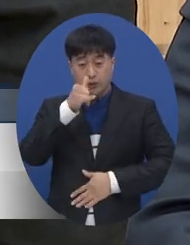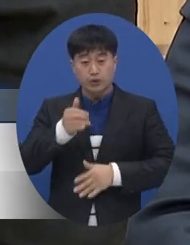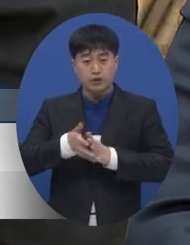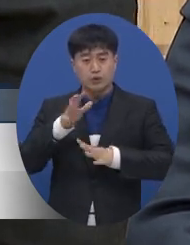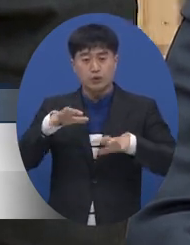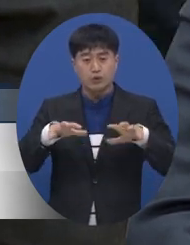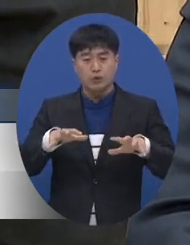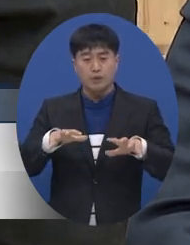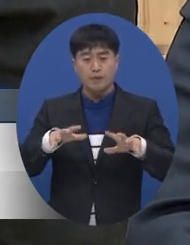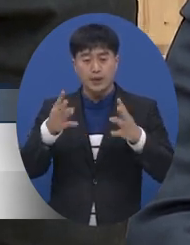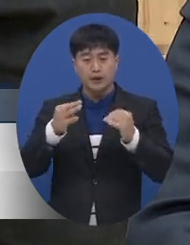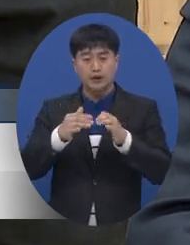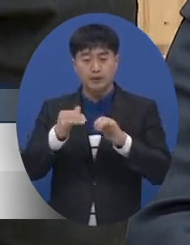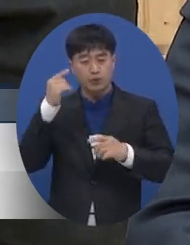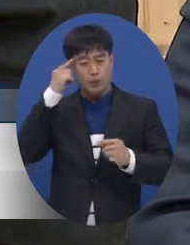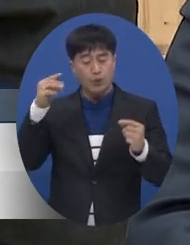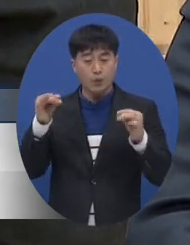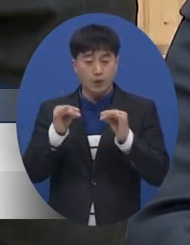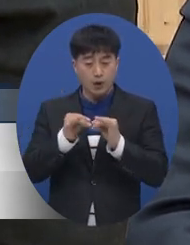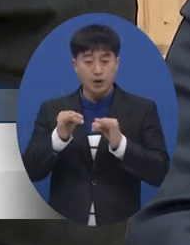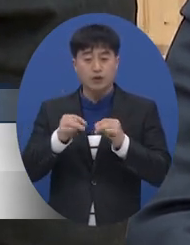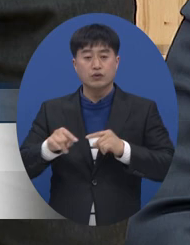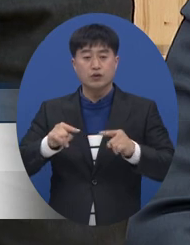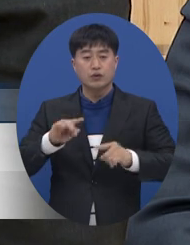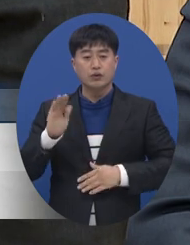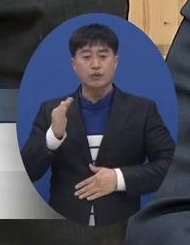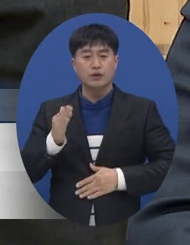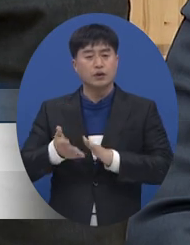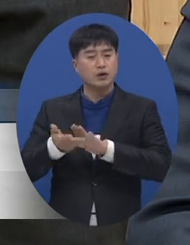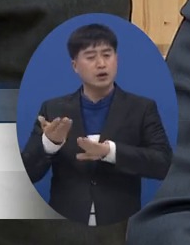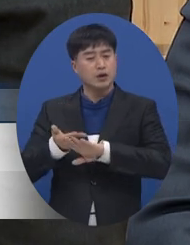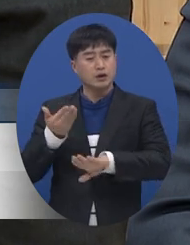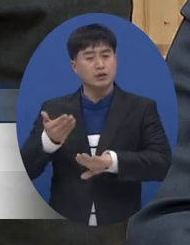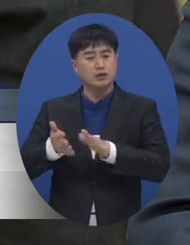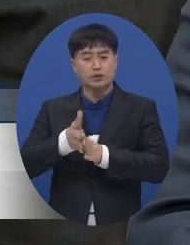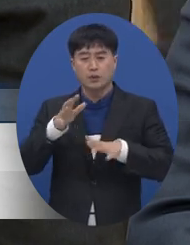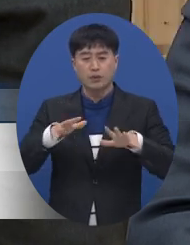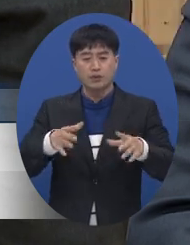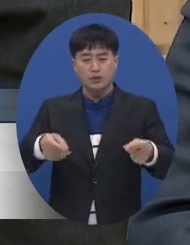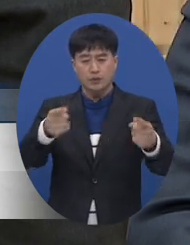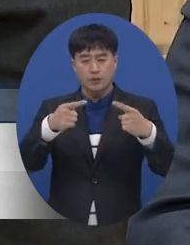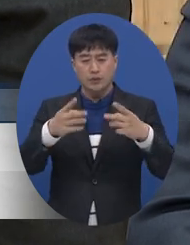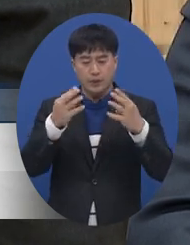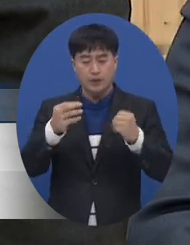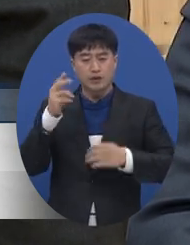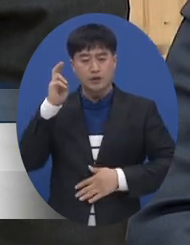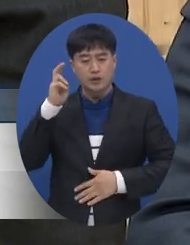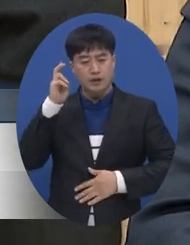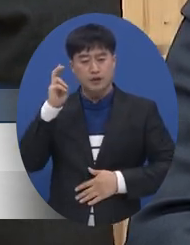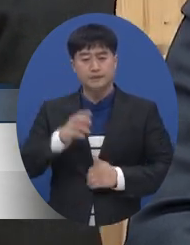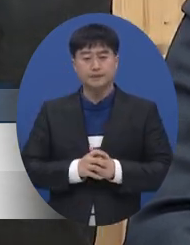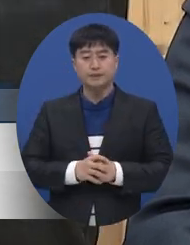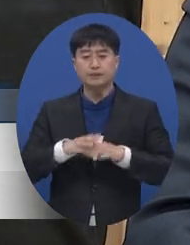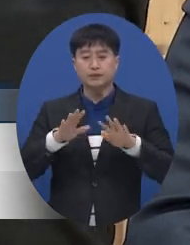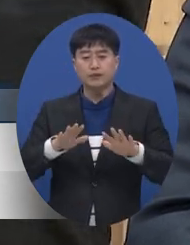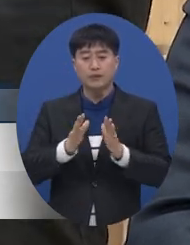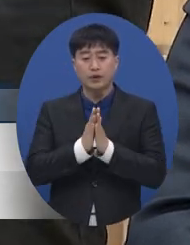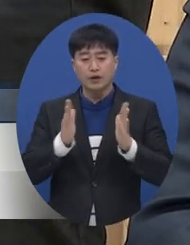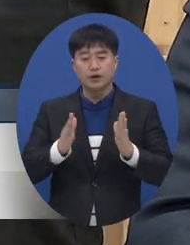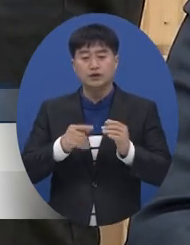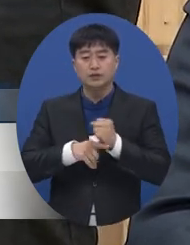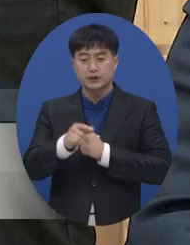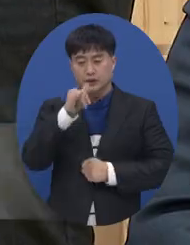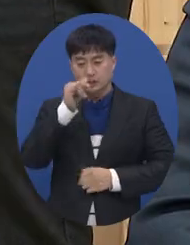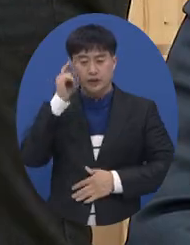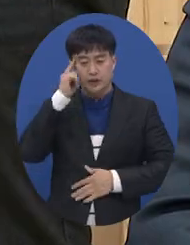대다수의 동의를 받는 정책이 되면 다른 시군들도 아마 다 참여할 수 있을 거라고 생각해서요. 어쨌든 오늘의 이 출발은 정말로